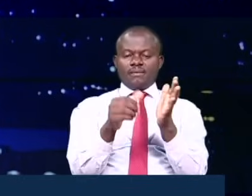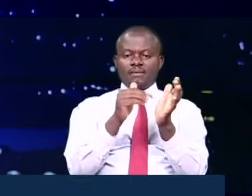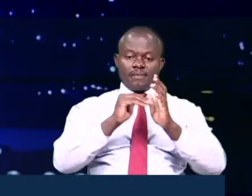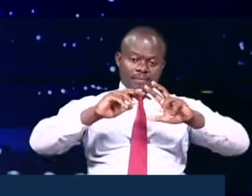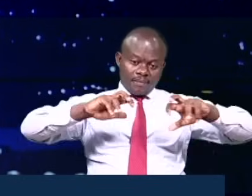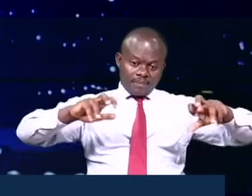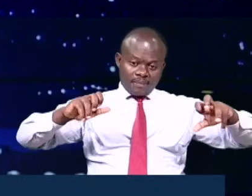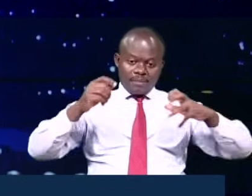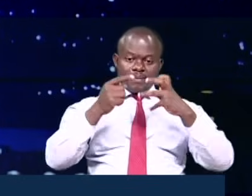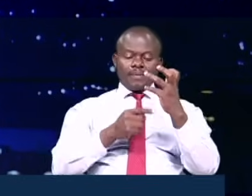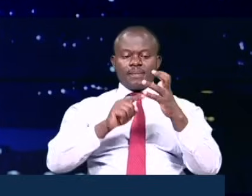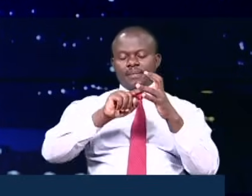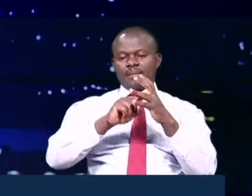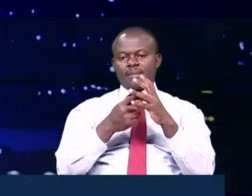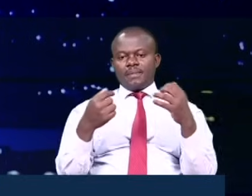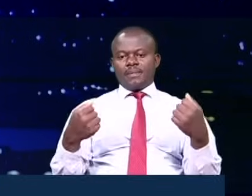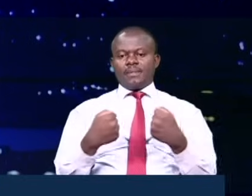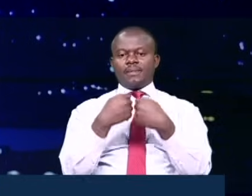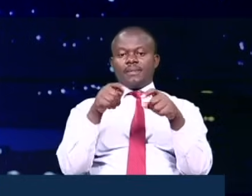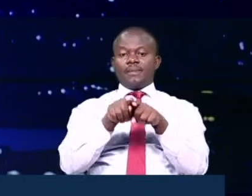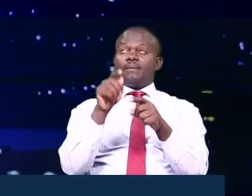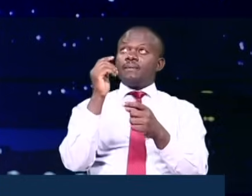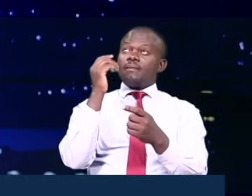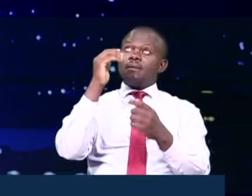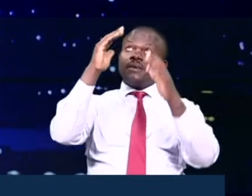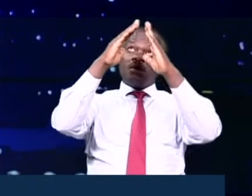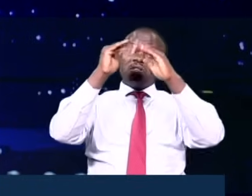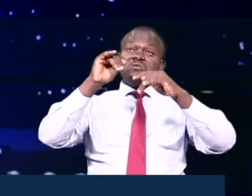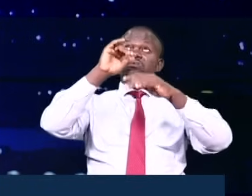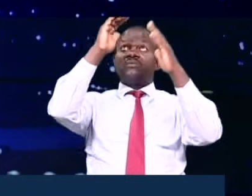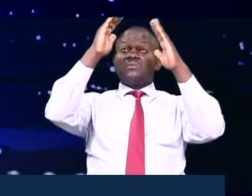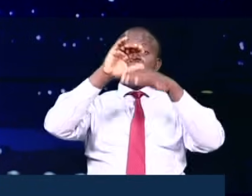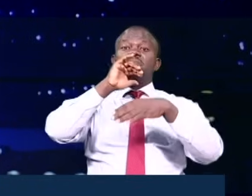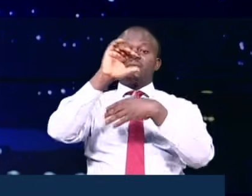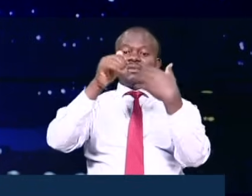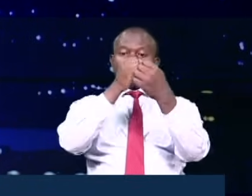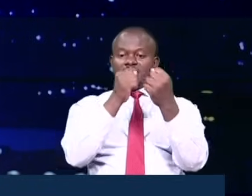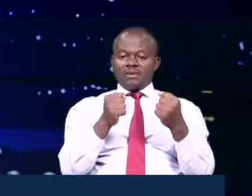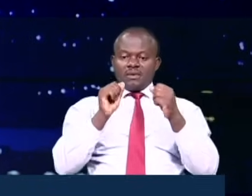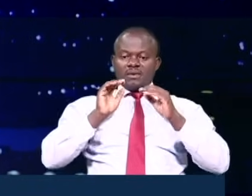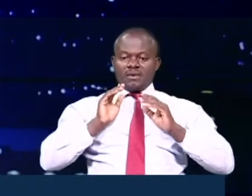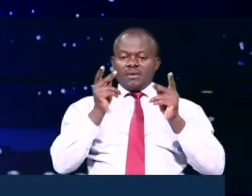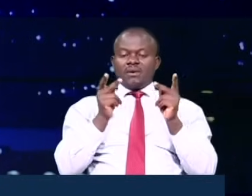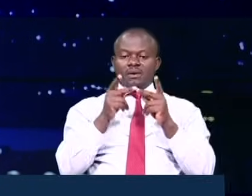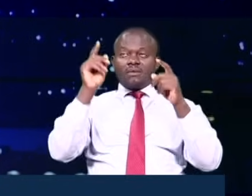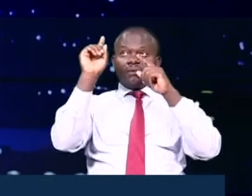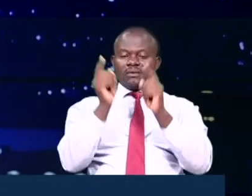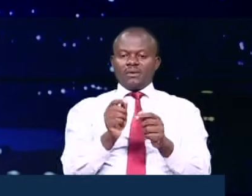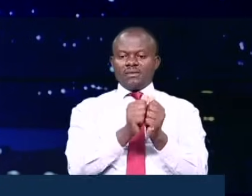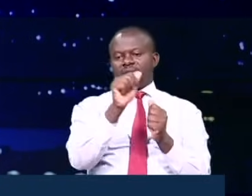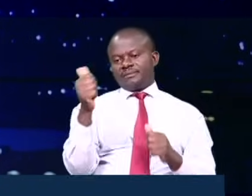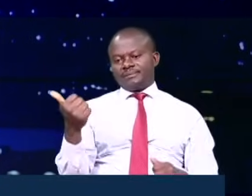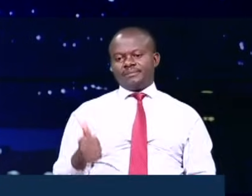gusuzuma icyaba imbarutso y'ibiza nk'ibisenge by'inzu bitaziritse, kugama ahantu bakubitwa n'inkuba ndetse n'ibindi. Reka